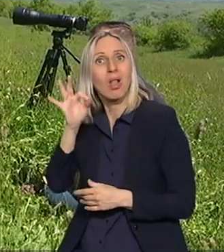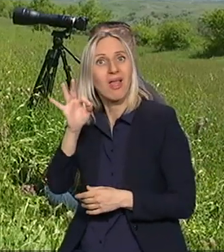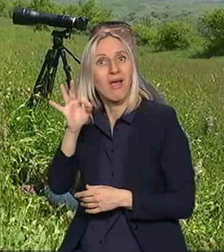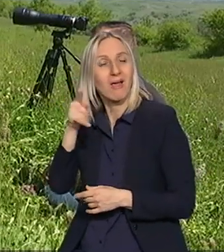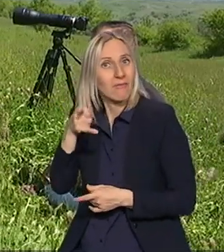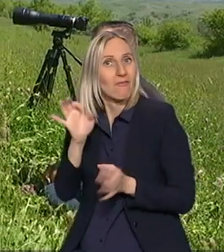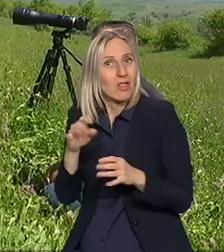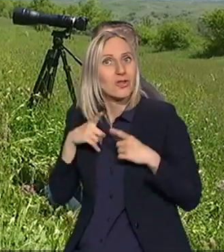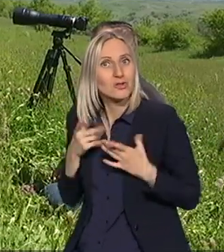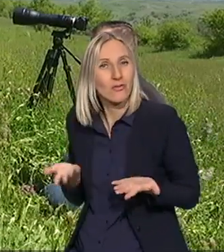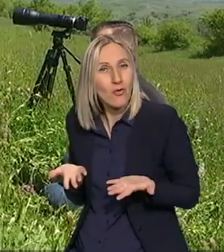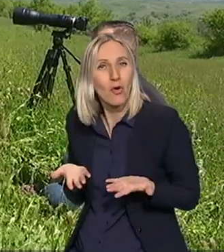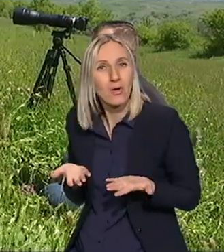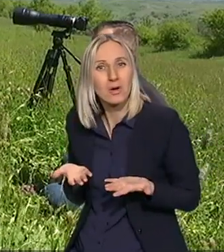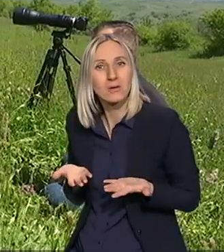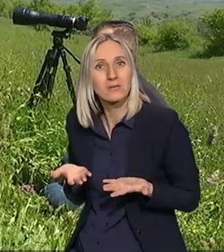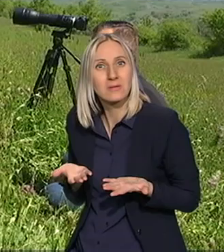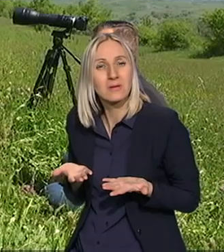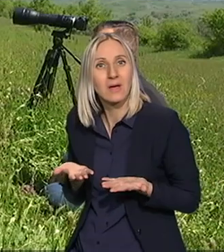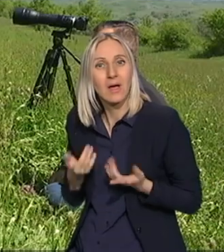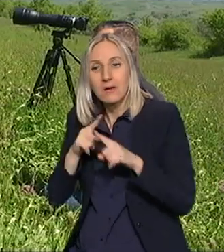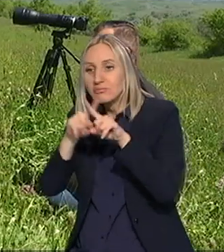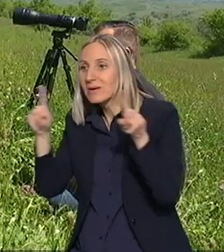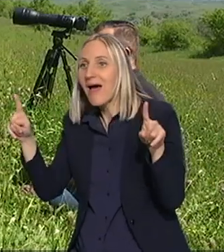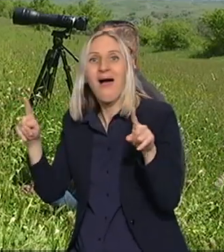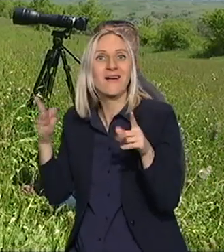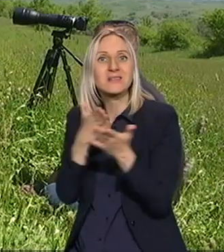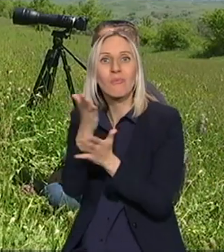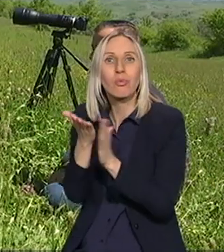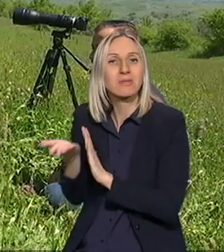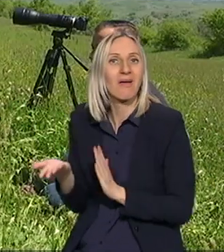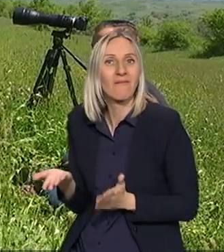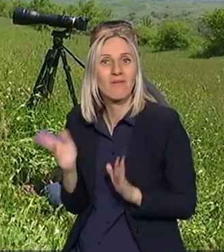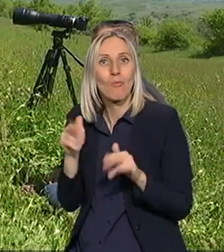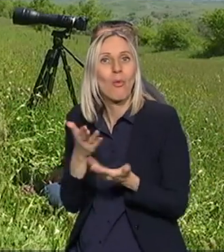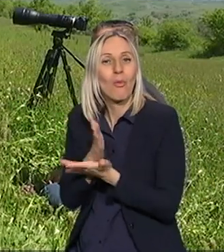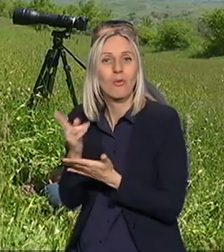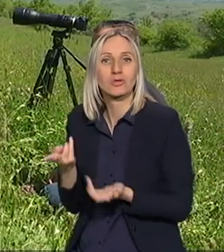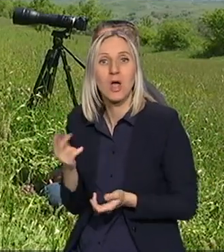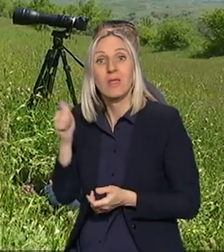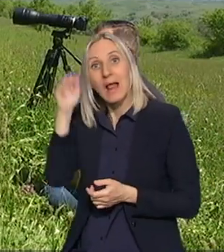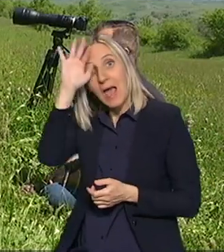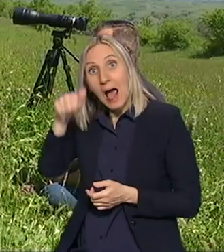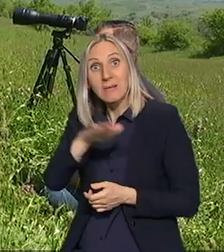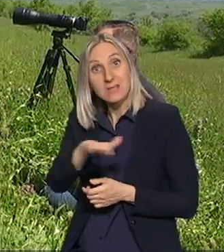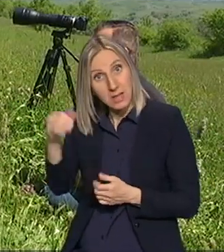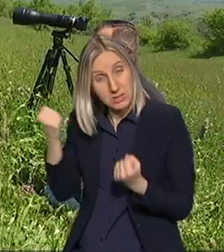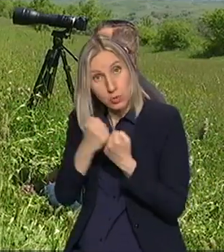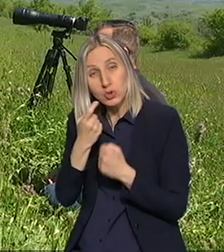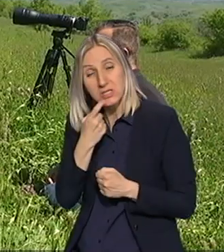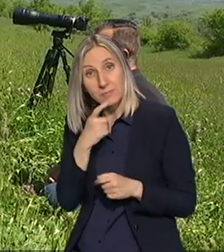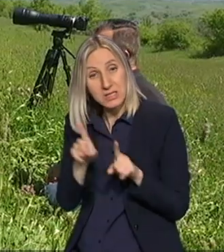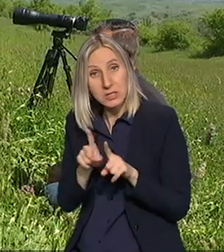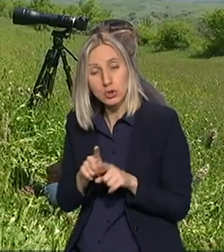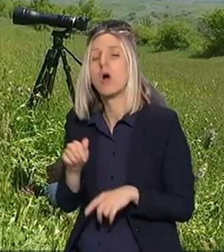gde učeš i imaš putevi otvoreni. Jel uče i albanska deca srpski? Da. Da, da, da.